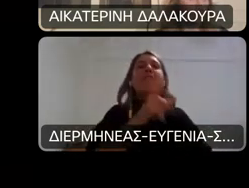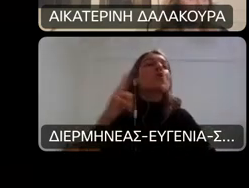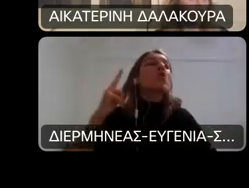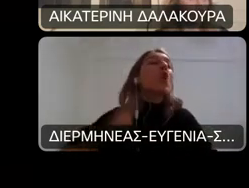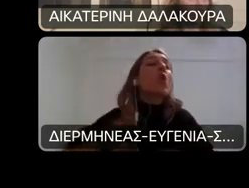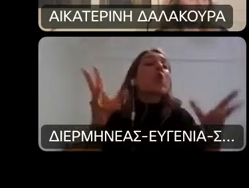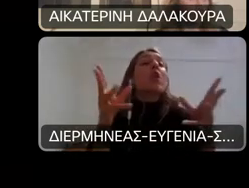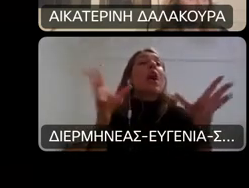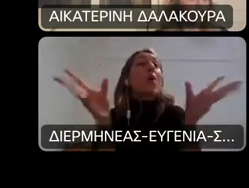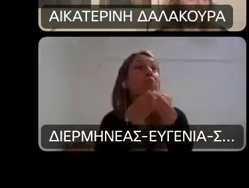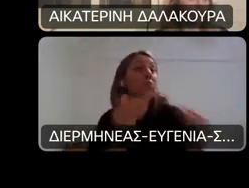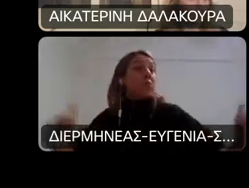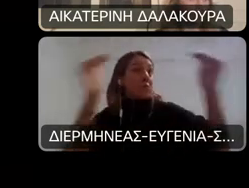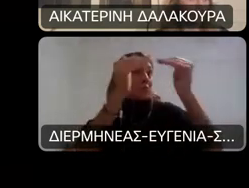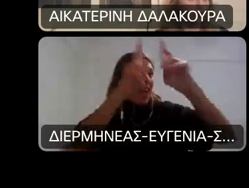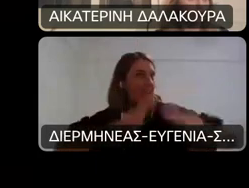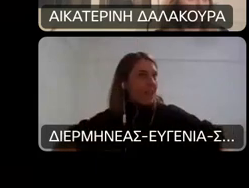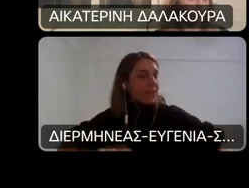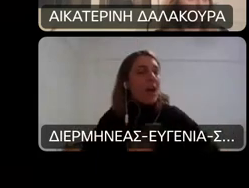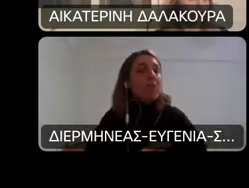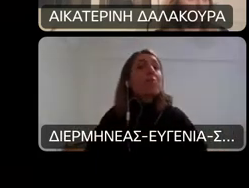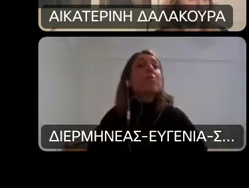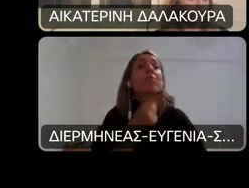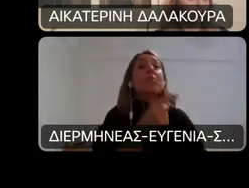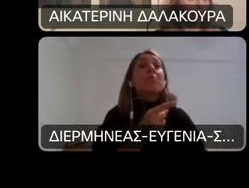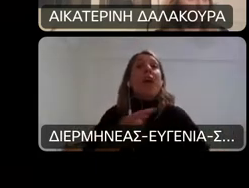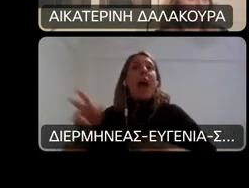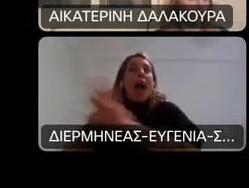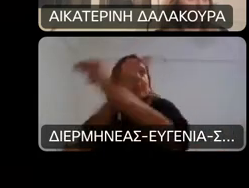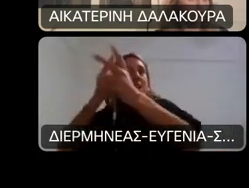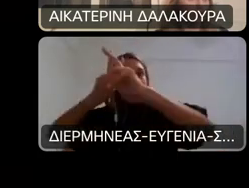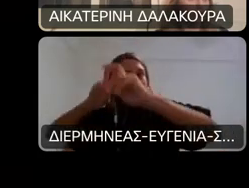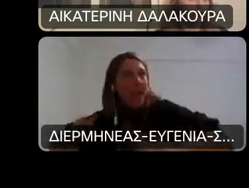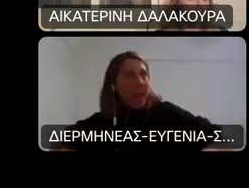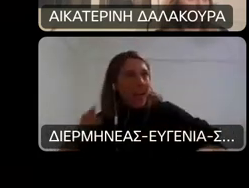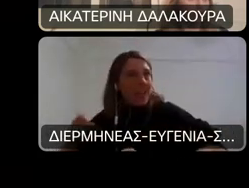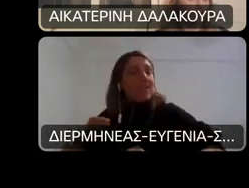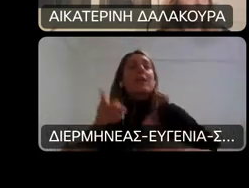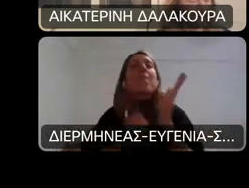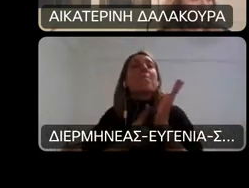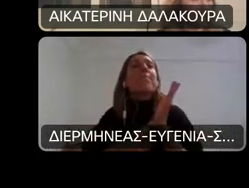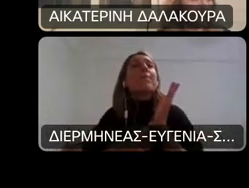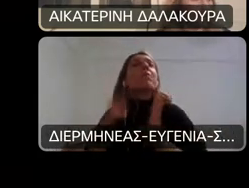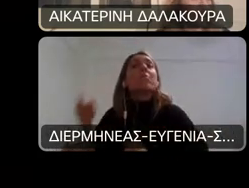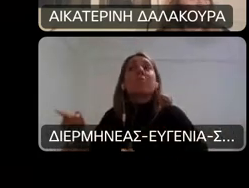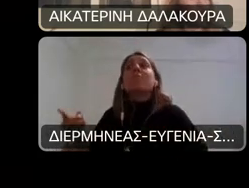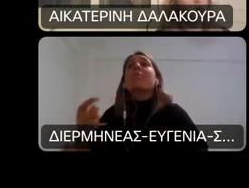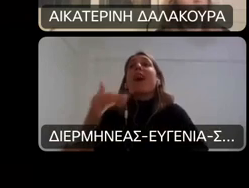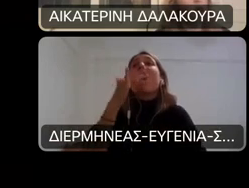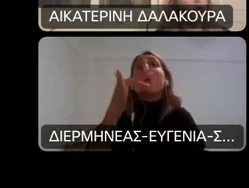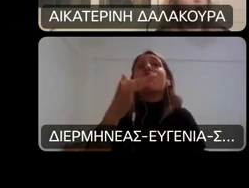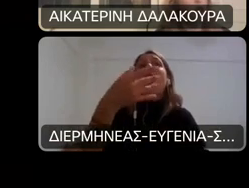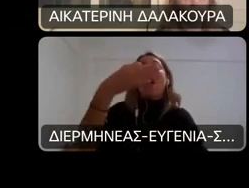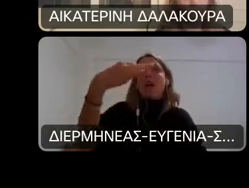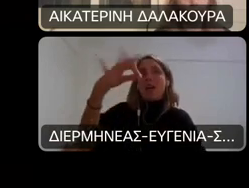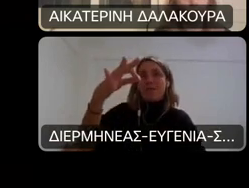δεοντολογίας για την ισότητα στην έρευνα, ορίζεται ότι η δημοσίευση των ερευνητικών αποτελεσμάτων θα πρέπει να γίνει σε μια γλώσσα μη